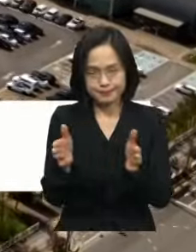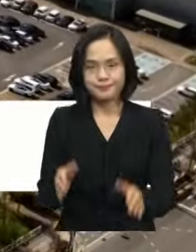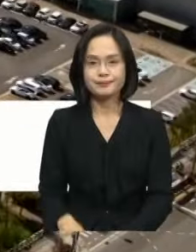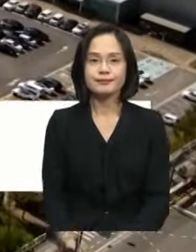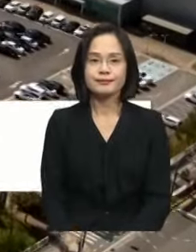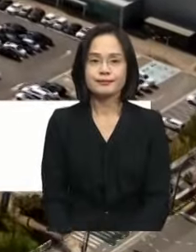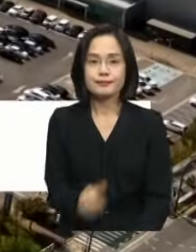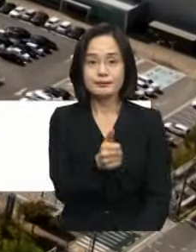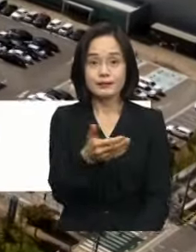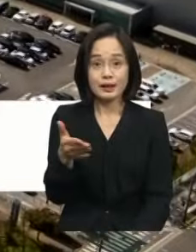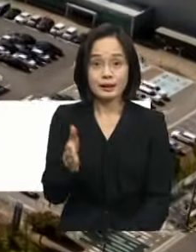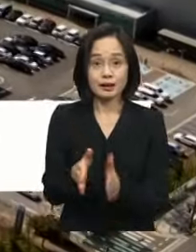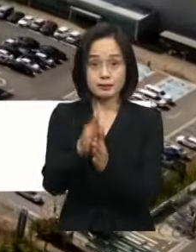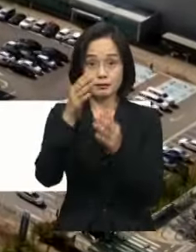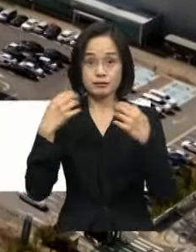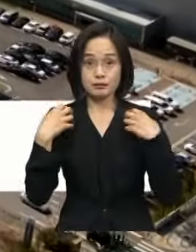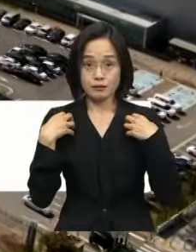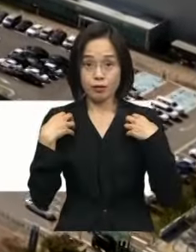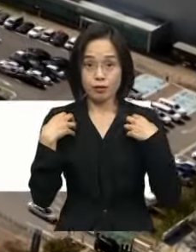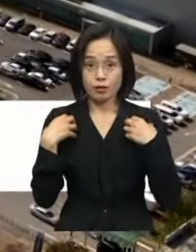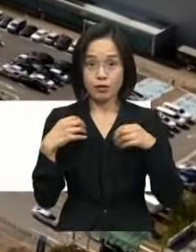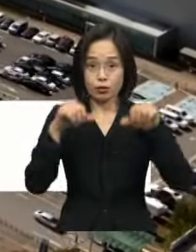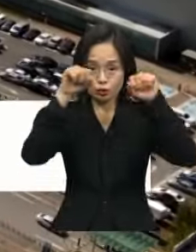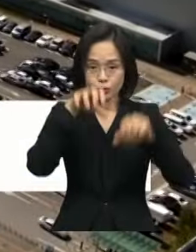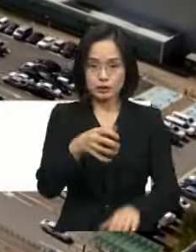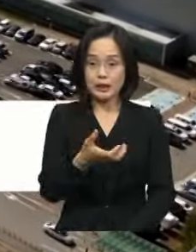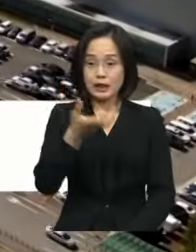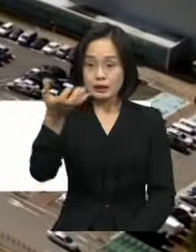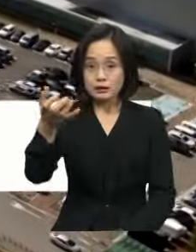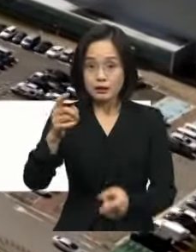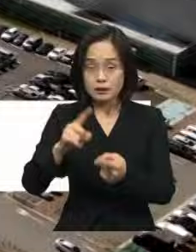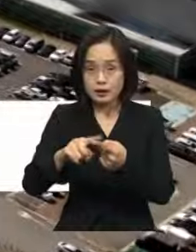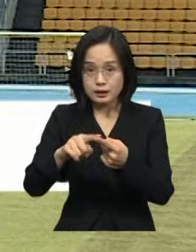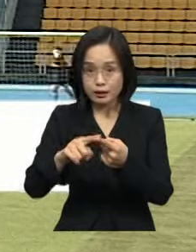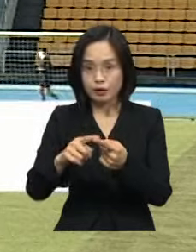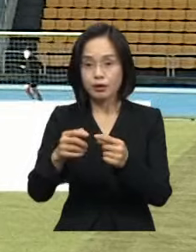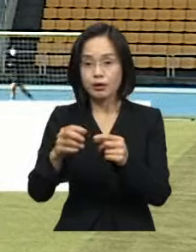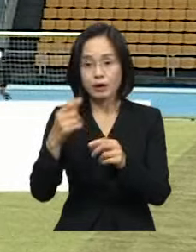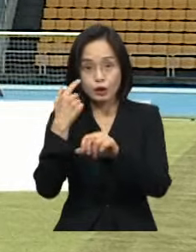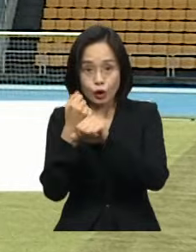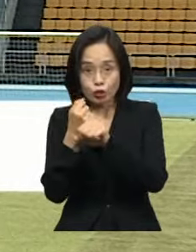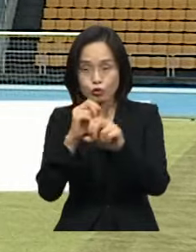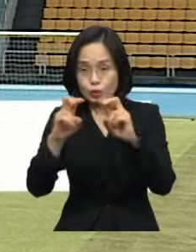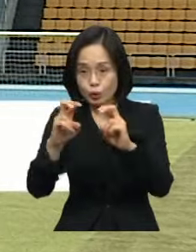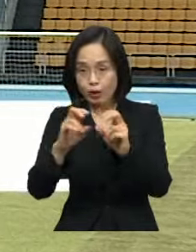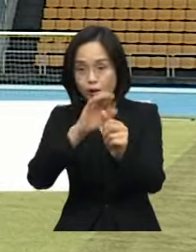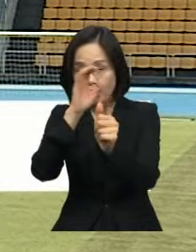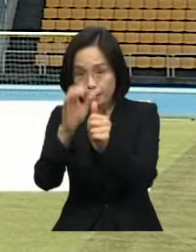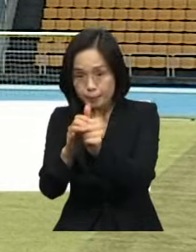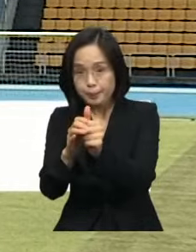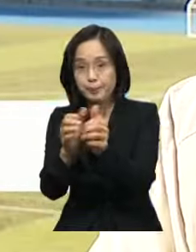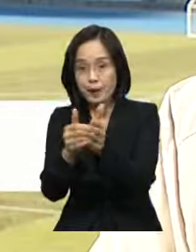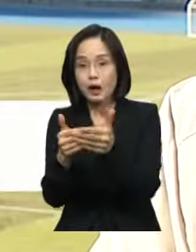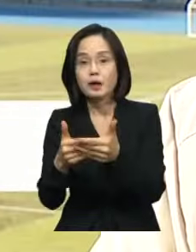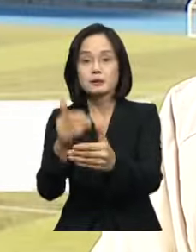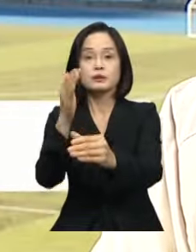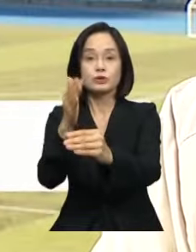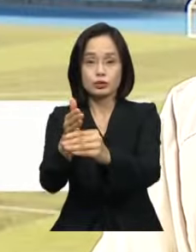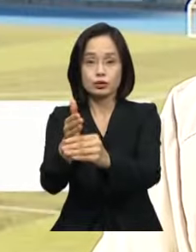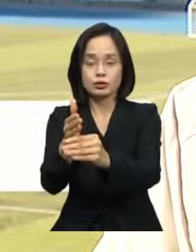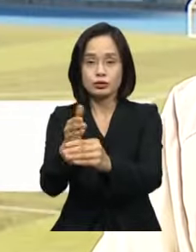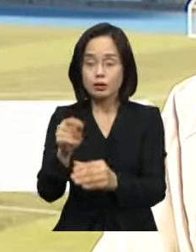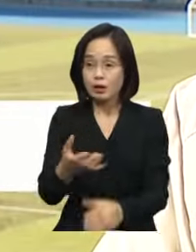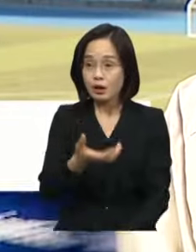현재 이전 관련 용역까지 조사가 진행이 되고 있는데이 종합운동장 이전에 에서 반대하시는 가장 큰